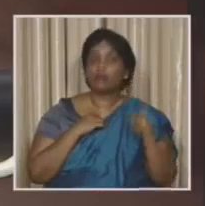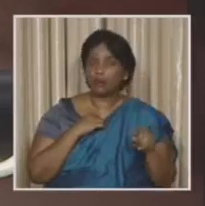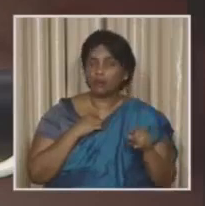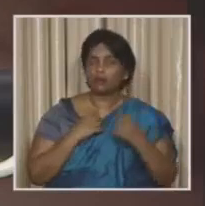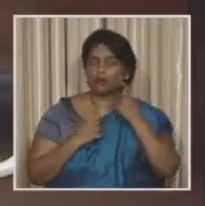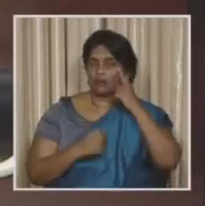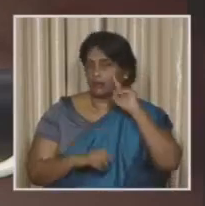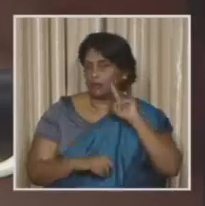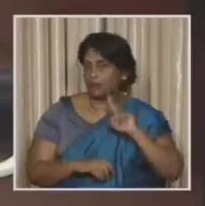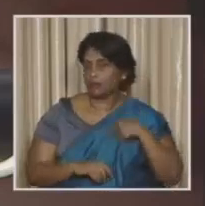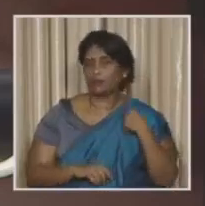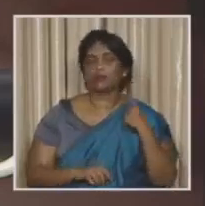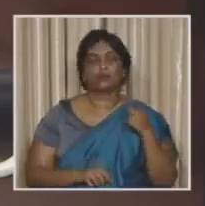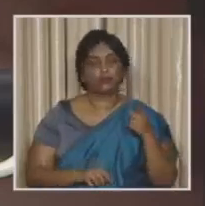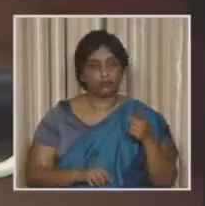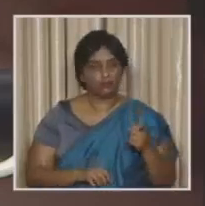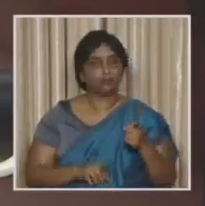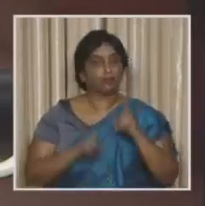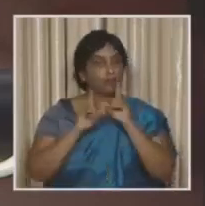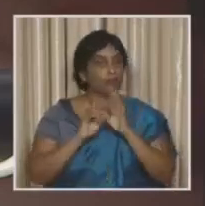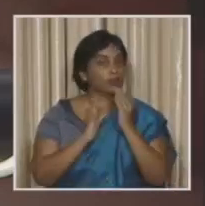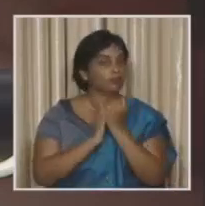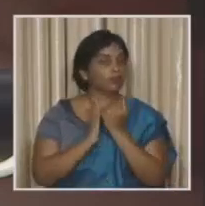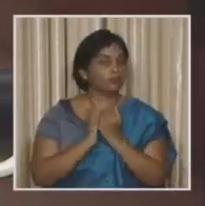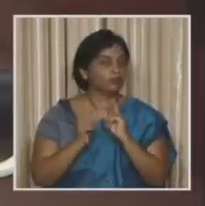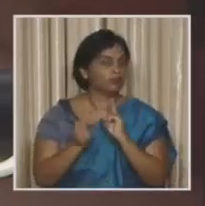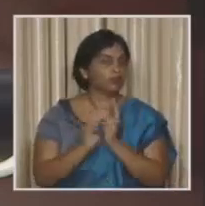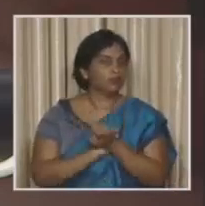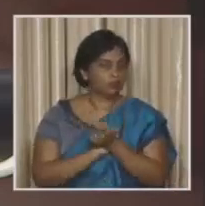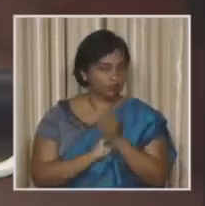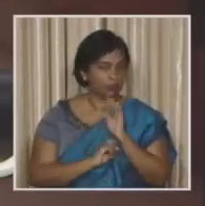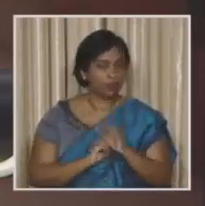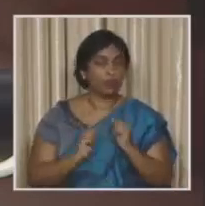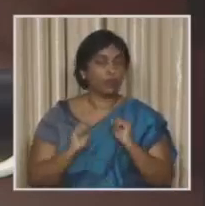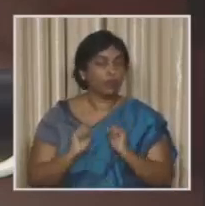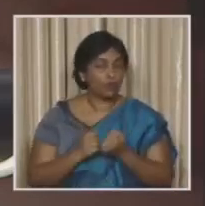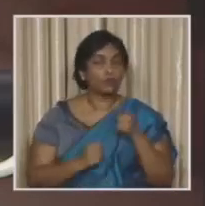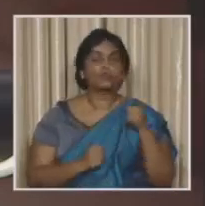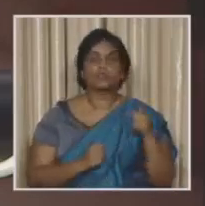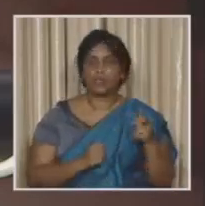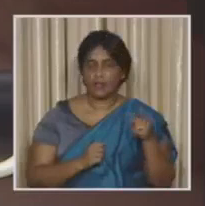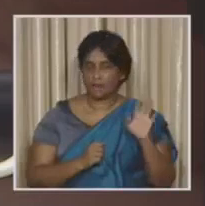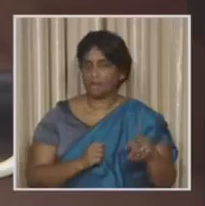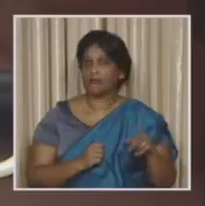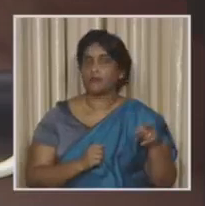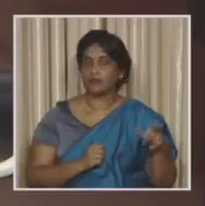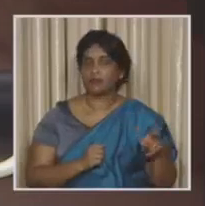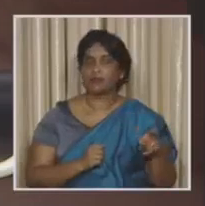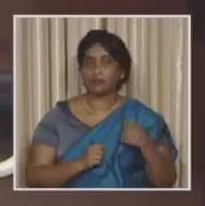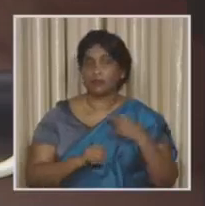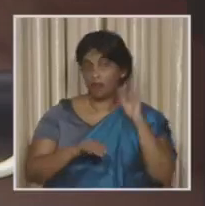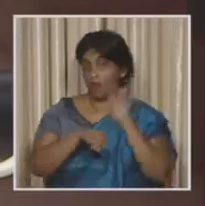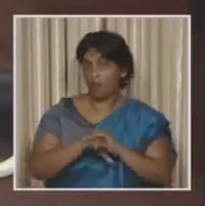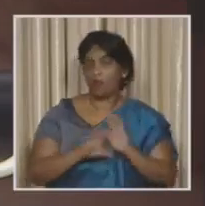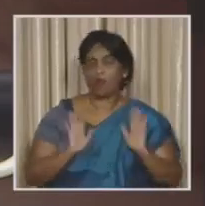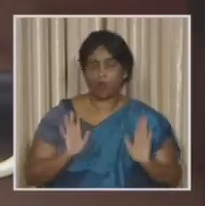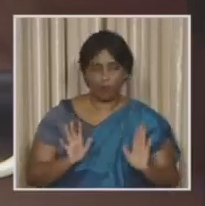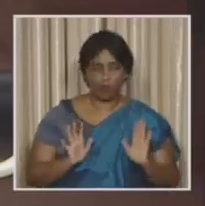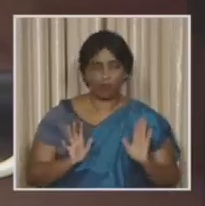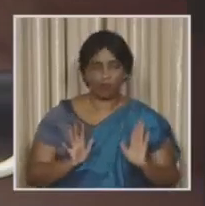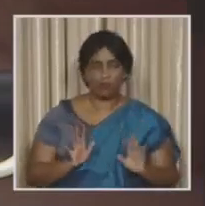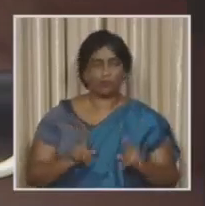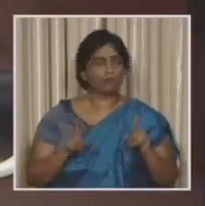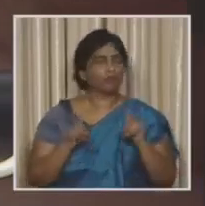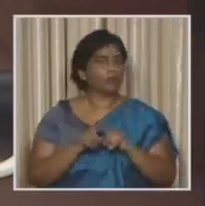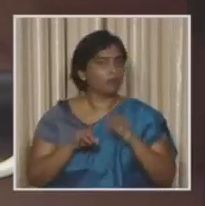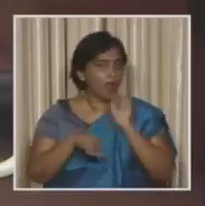හිතා මත එම කරුණ වසන් කිරීම සඳහා දරු ප්‍රයත්නයක් මෙතන තිබෙනවා. ඒක අපි ඉල්දරව කරගන්න ඕනේ. ඉල්දරව